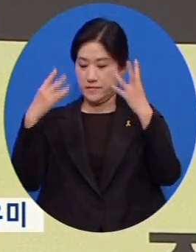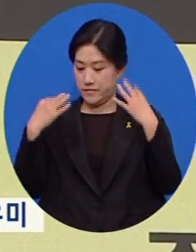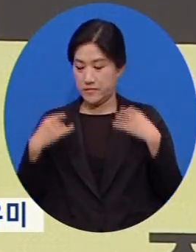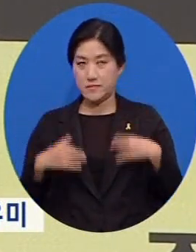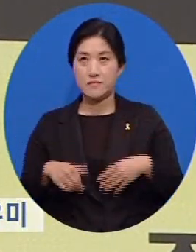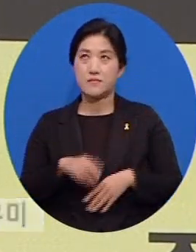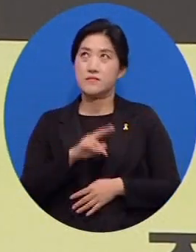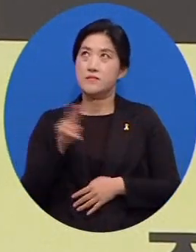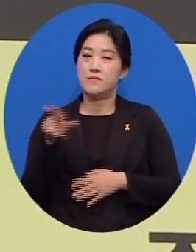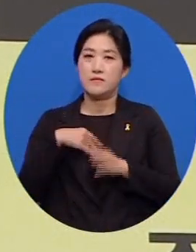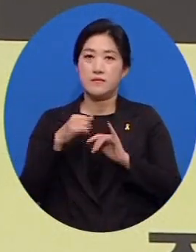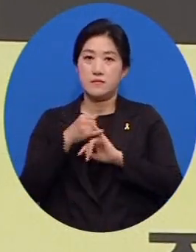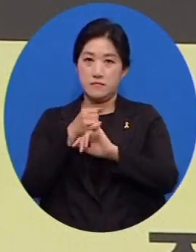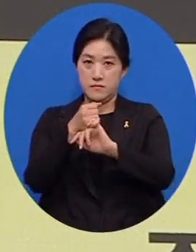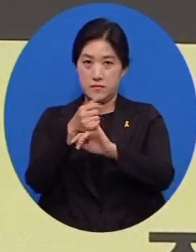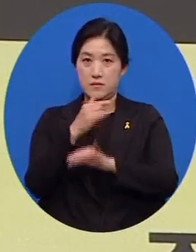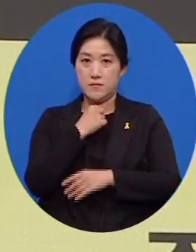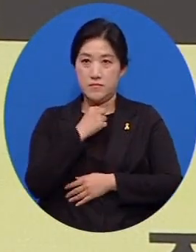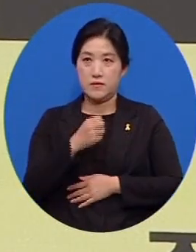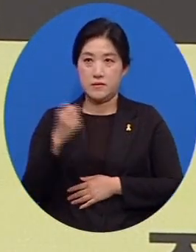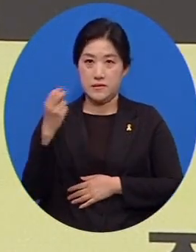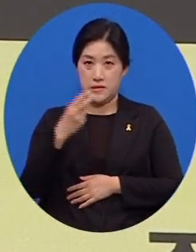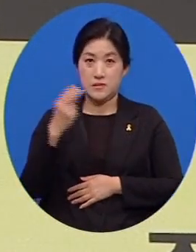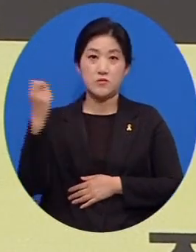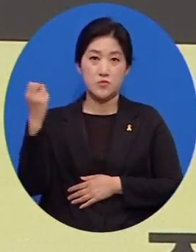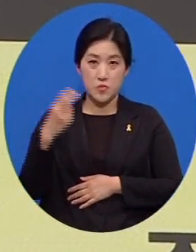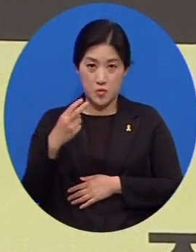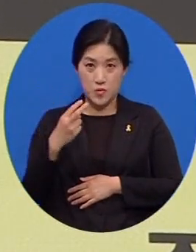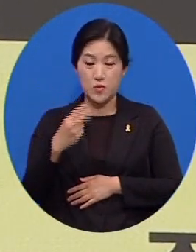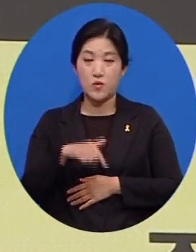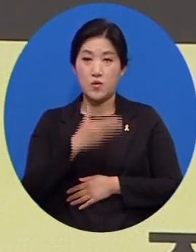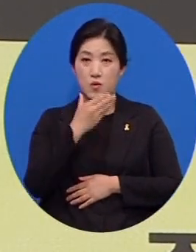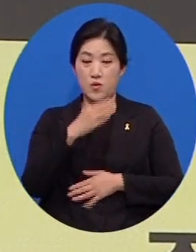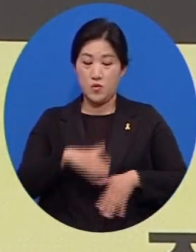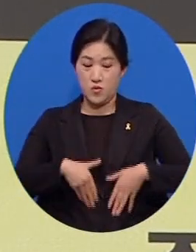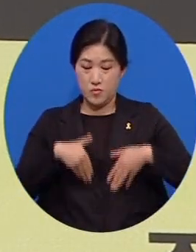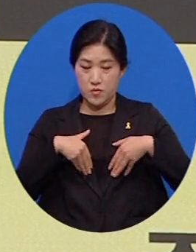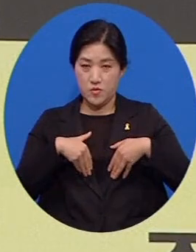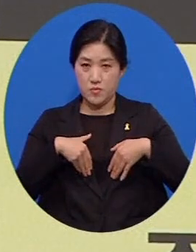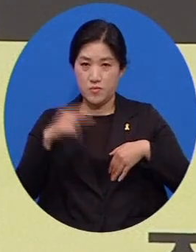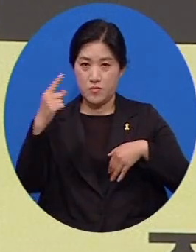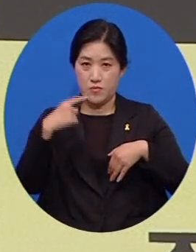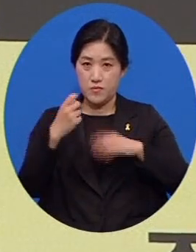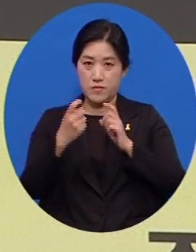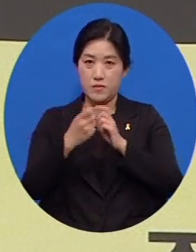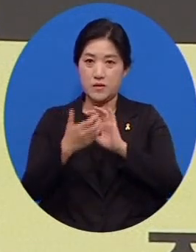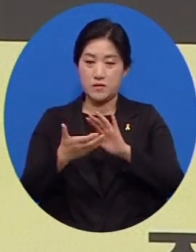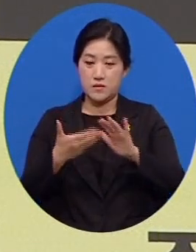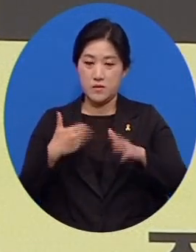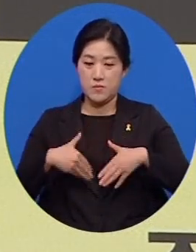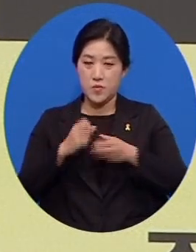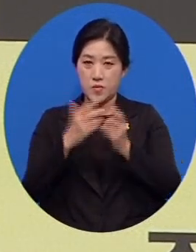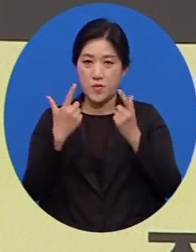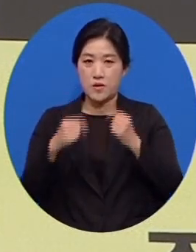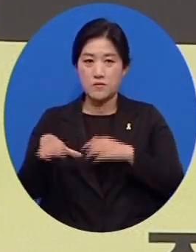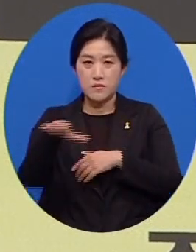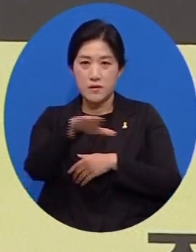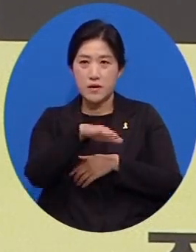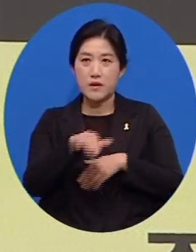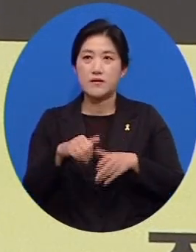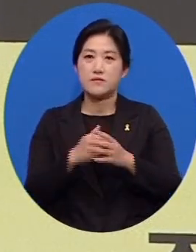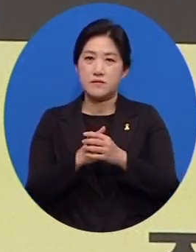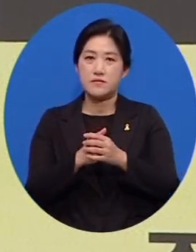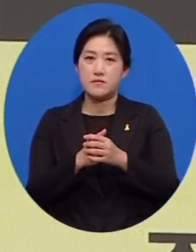합니다. 다시 봄이 오기 전 봄꽃 같은 우리 아이들에게 눈물 대신 들려줄 이야기가